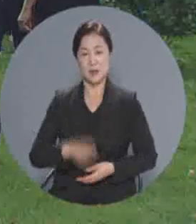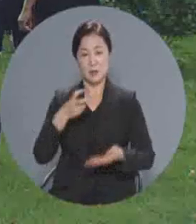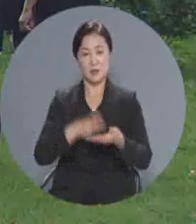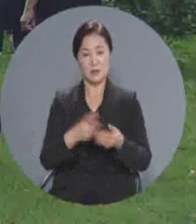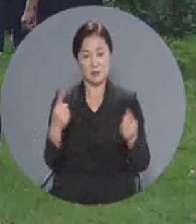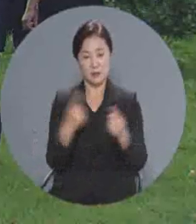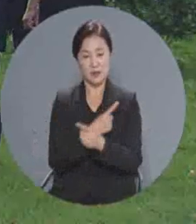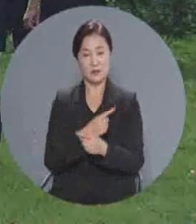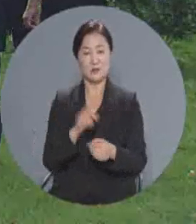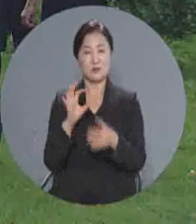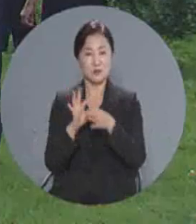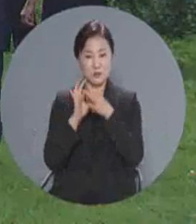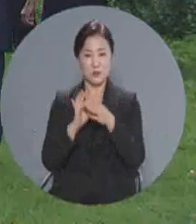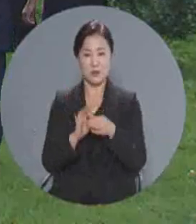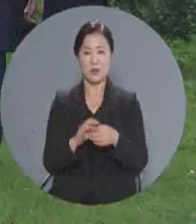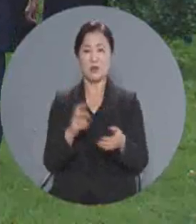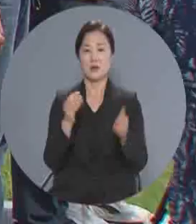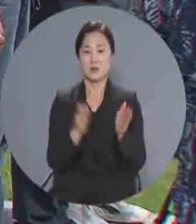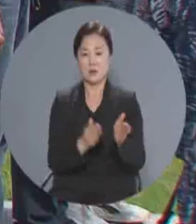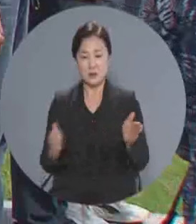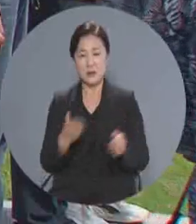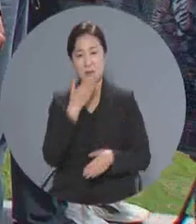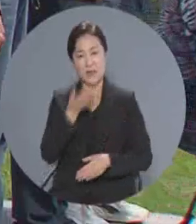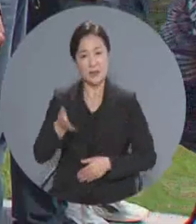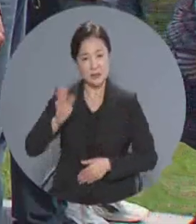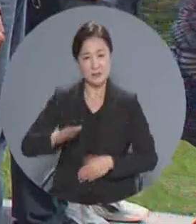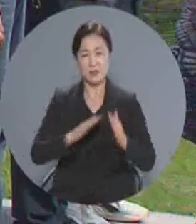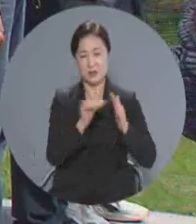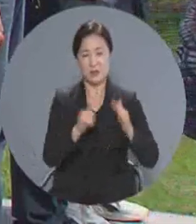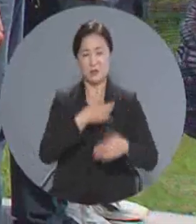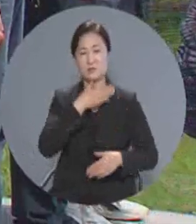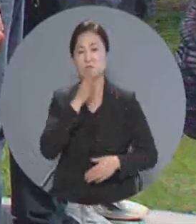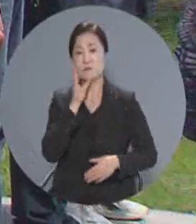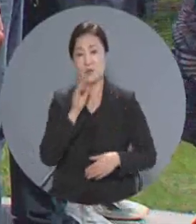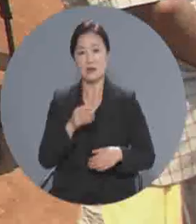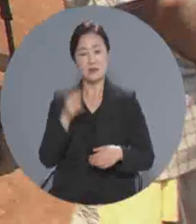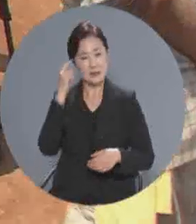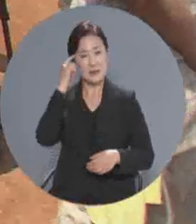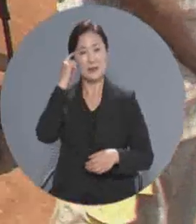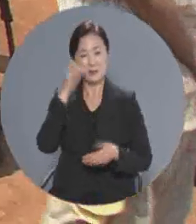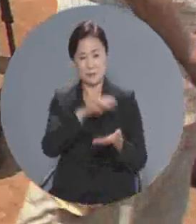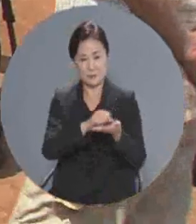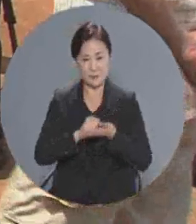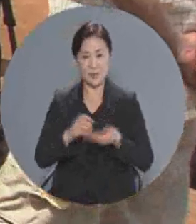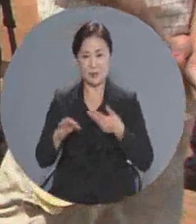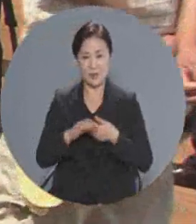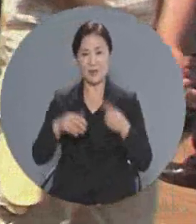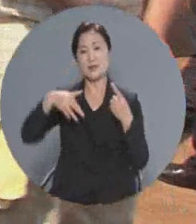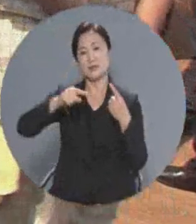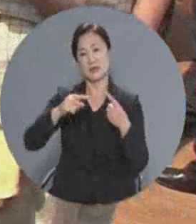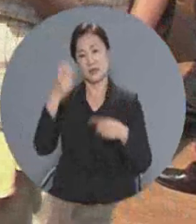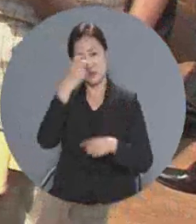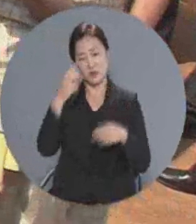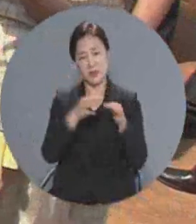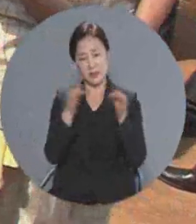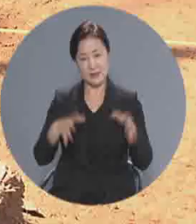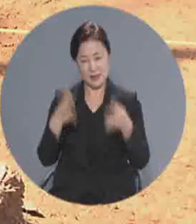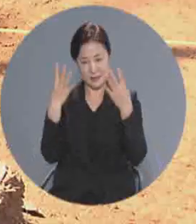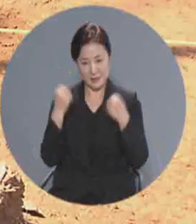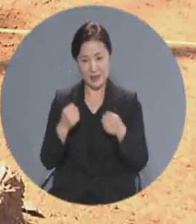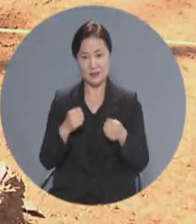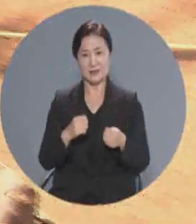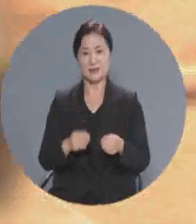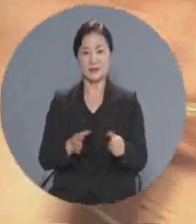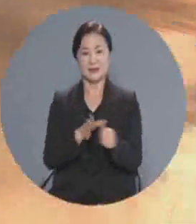개정을 통해 조사 기간을 연장할 수는 있지만 유족들이 고령인 점을 감안하면 1차 조사 기간에 최대한 많은 수의